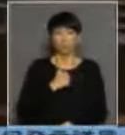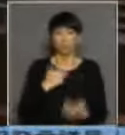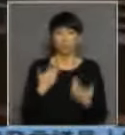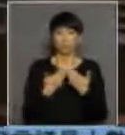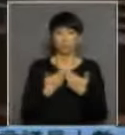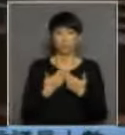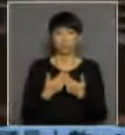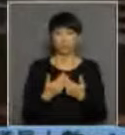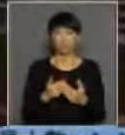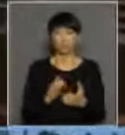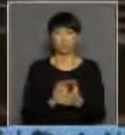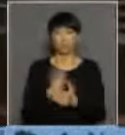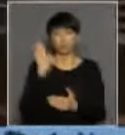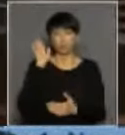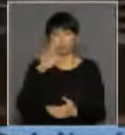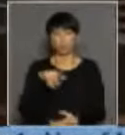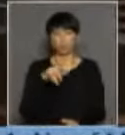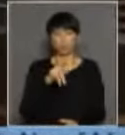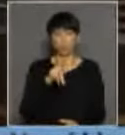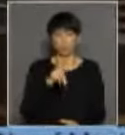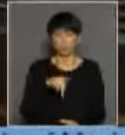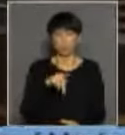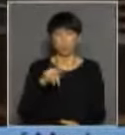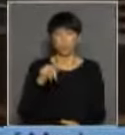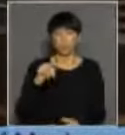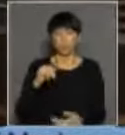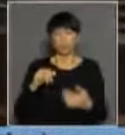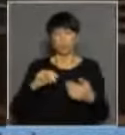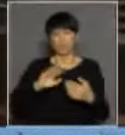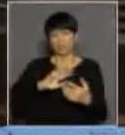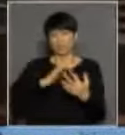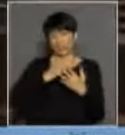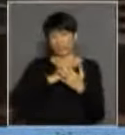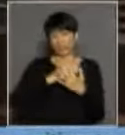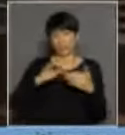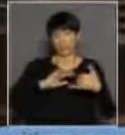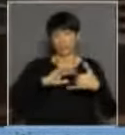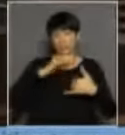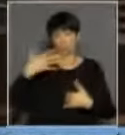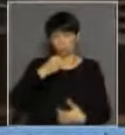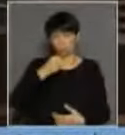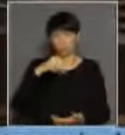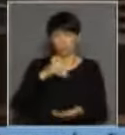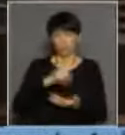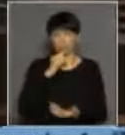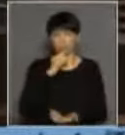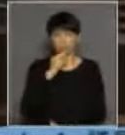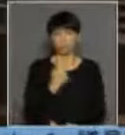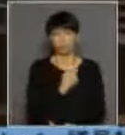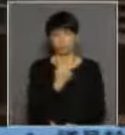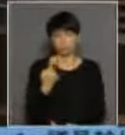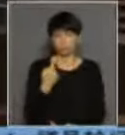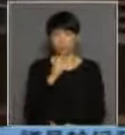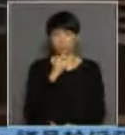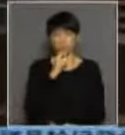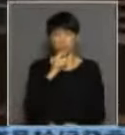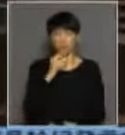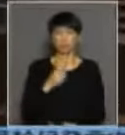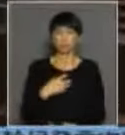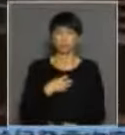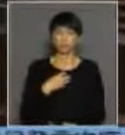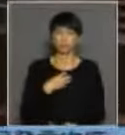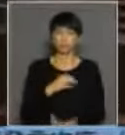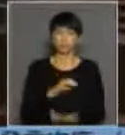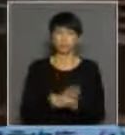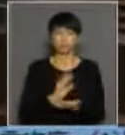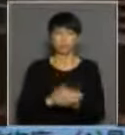個 PMP 成個一個所謂聆訊。呢、這個當然大家都可以估，大家都可以自己有自己嘅意見。不過總嘅嚟講，無論係